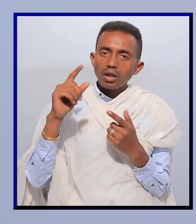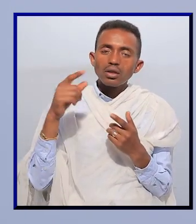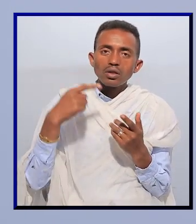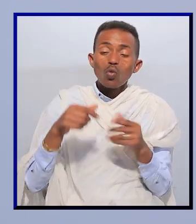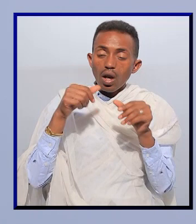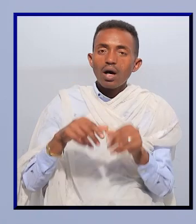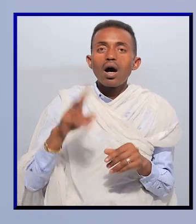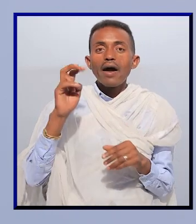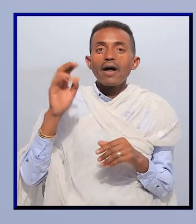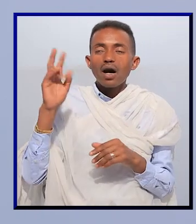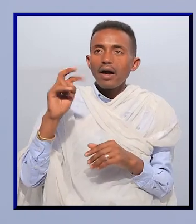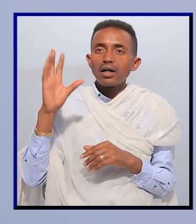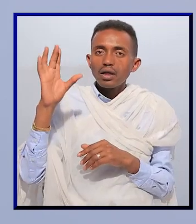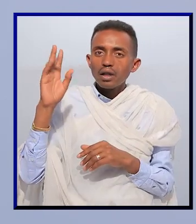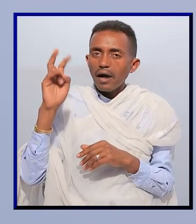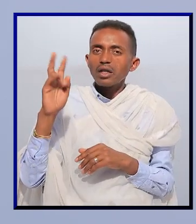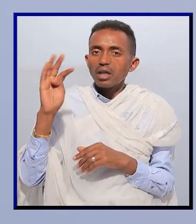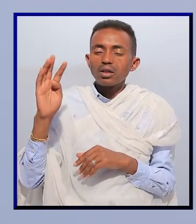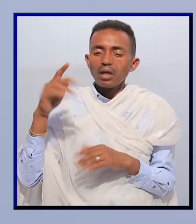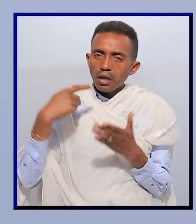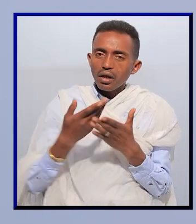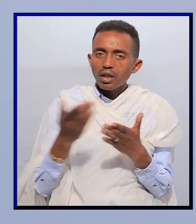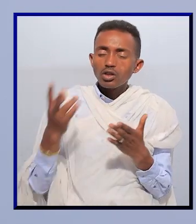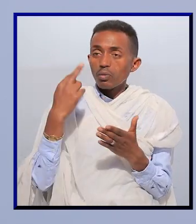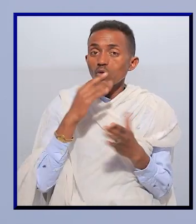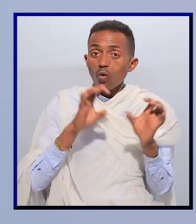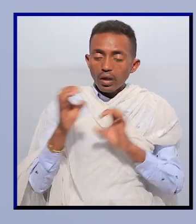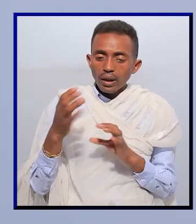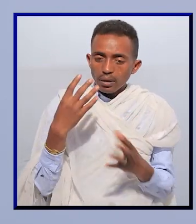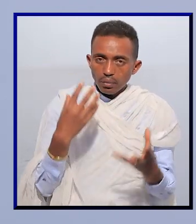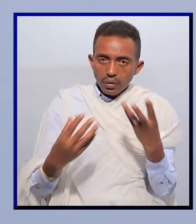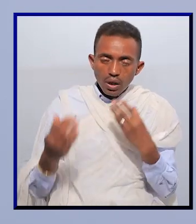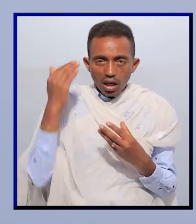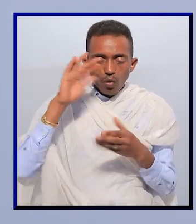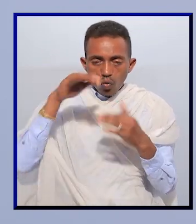11 ሰዓት ከቻለች ውላ ለ24 ሰዓት እንዲህ ቢሆን በርግጠኝነት ይሄ ነገር